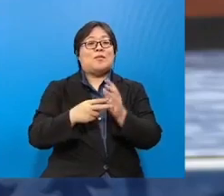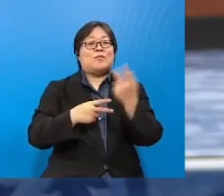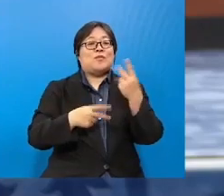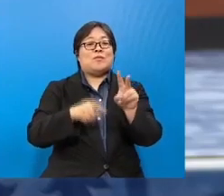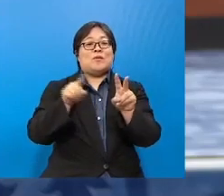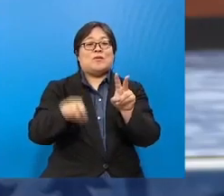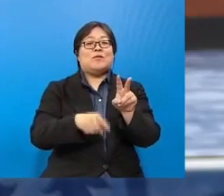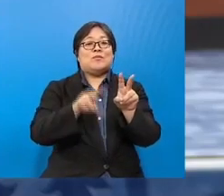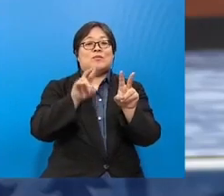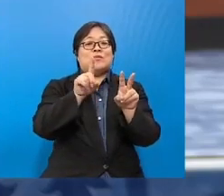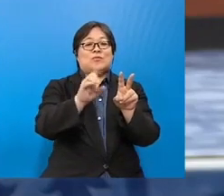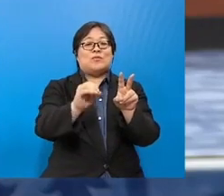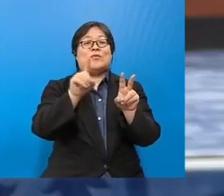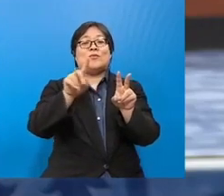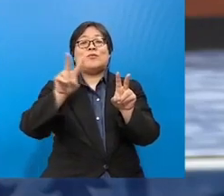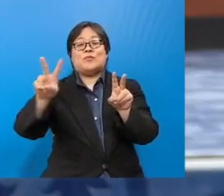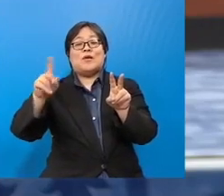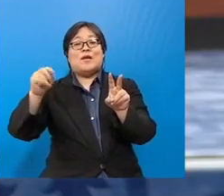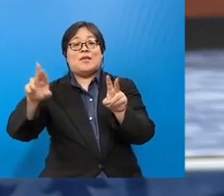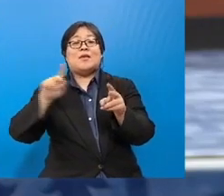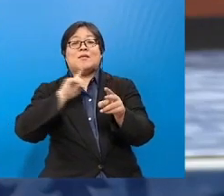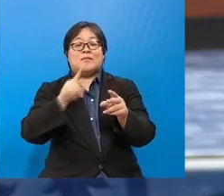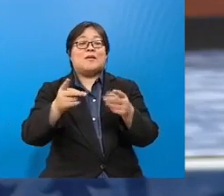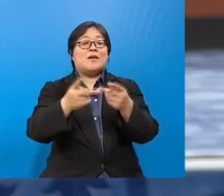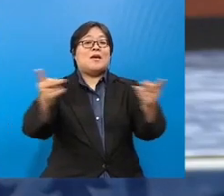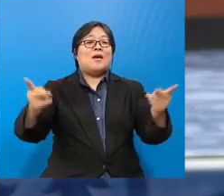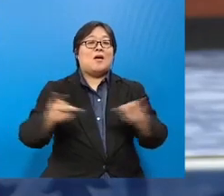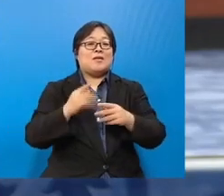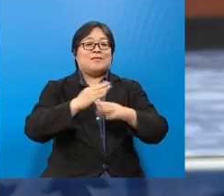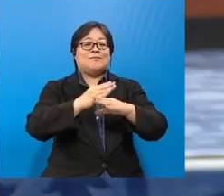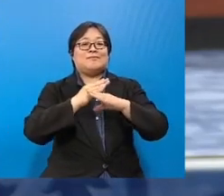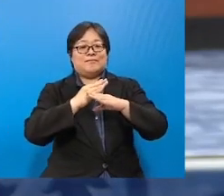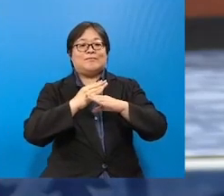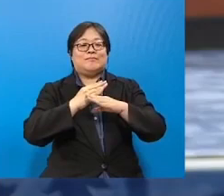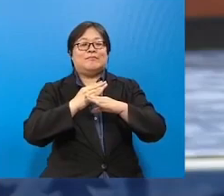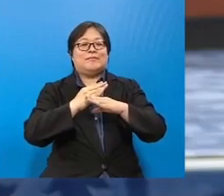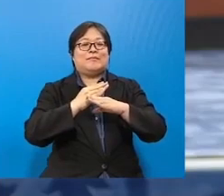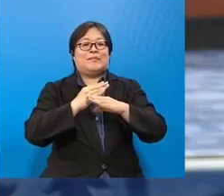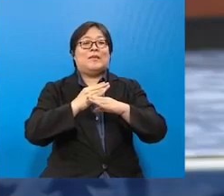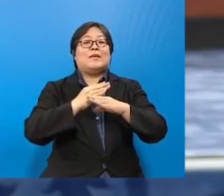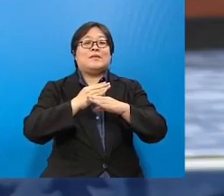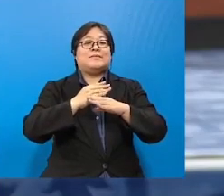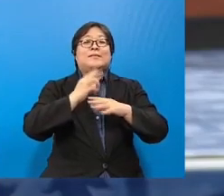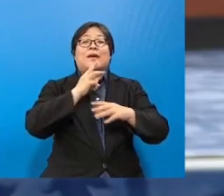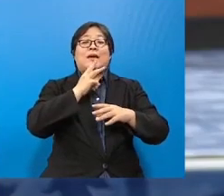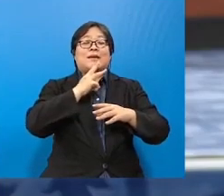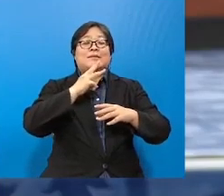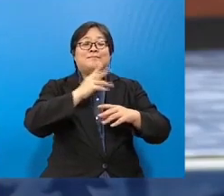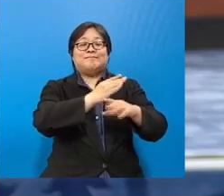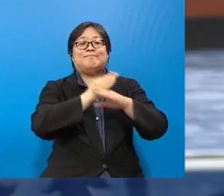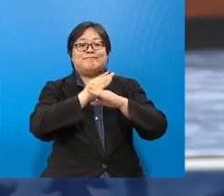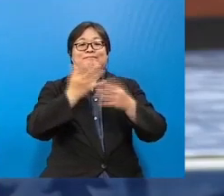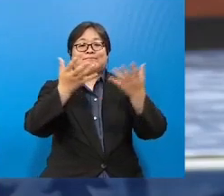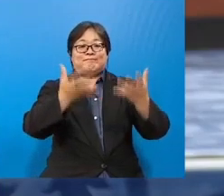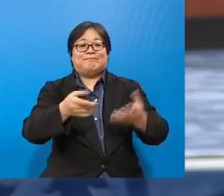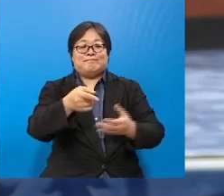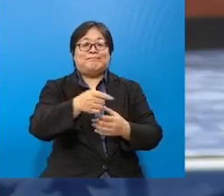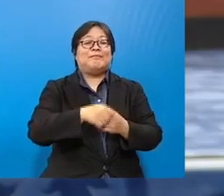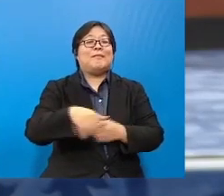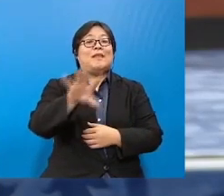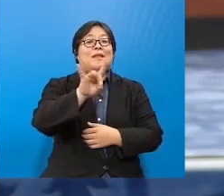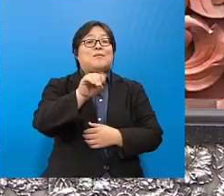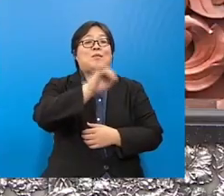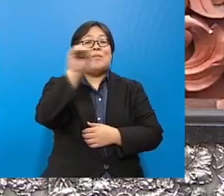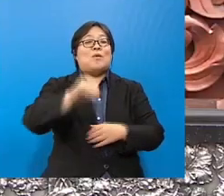12720 hektare merupakan kawasan perlindungan kawasan Tanah anutan 8184 ratus